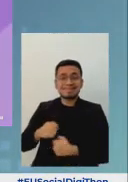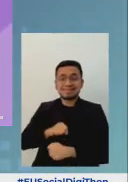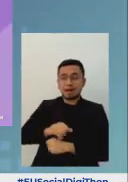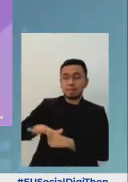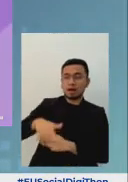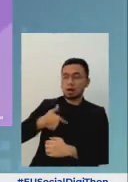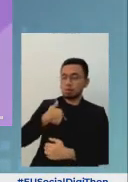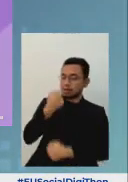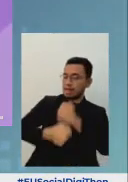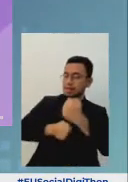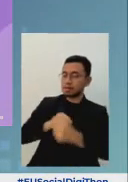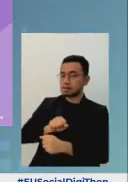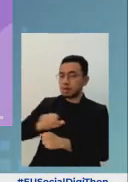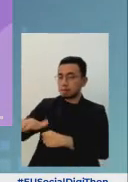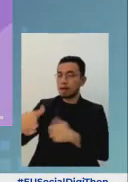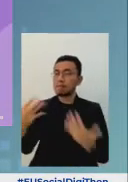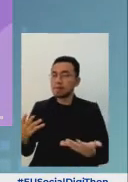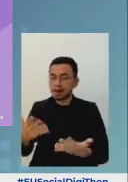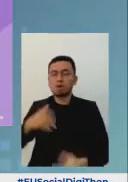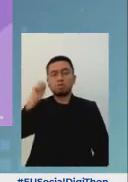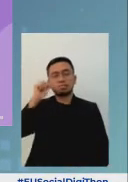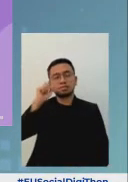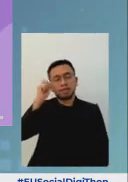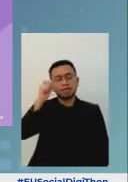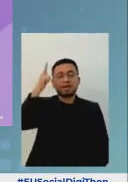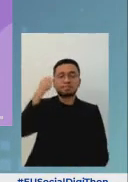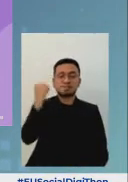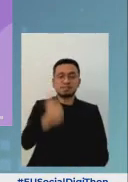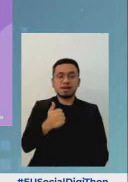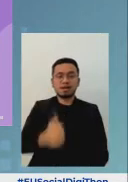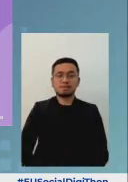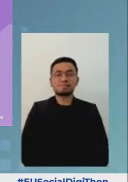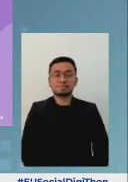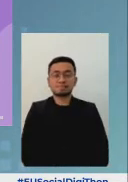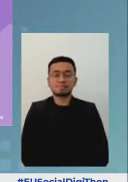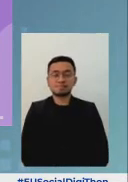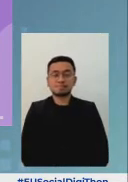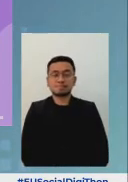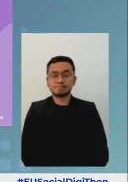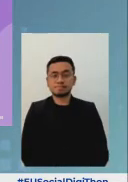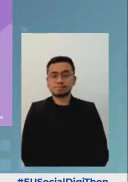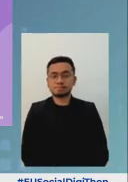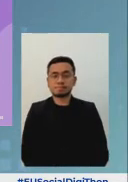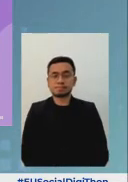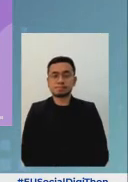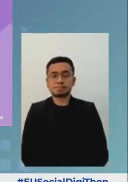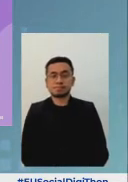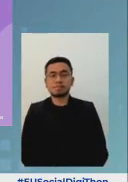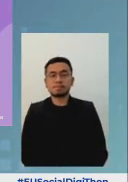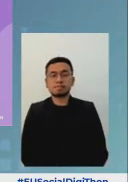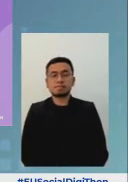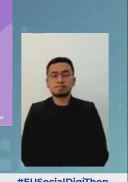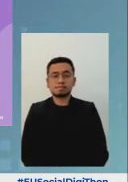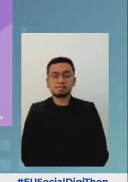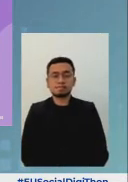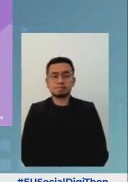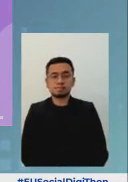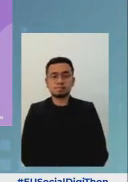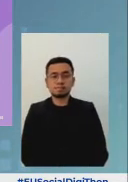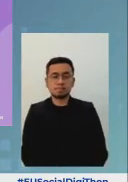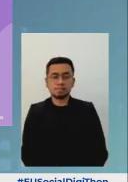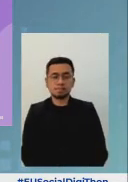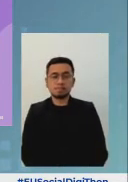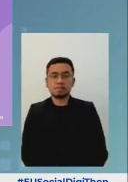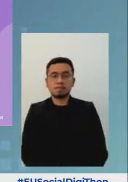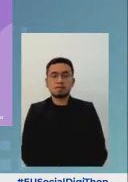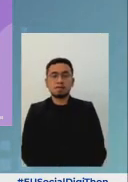next. Nah, ada alasan-alasan lain nih teman-teman ya, selain gara-gara si